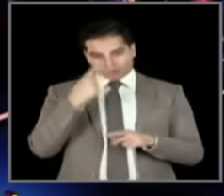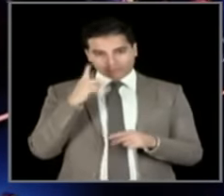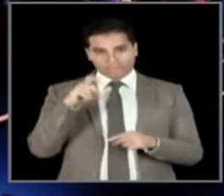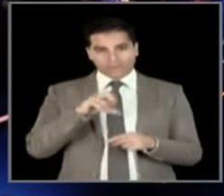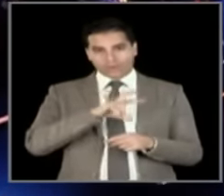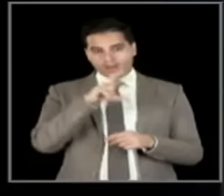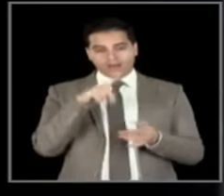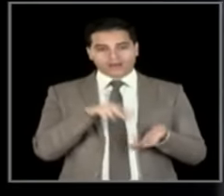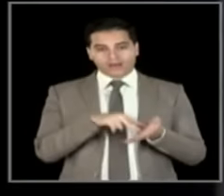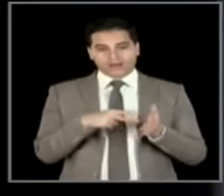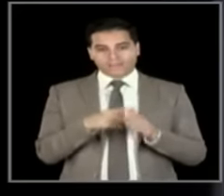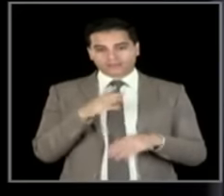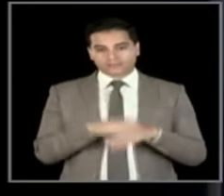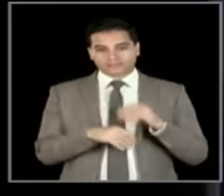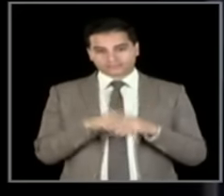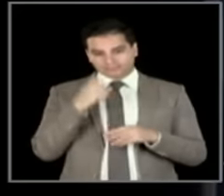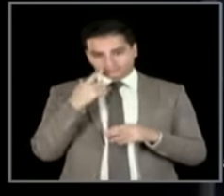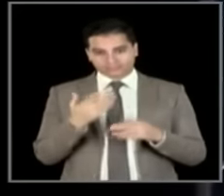بولا